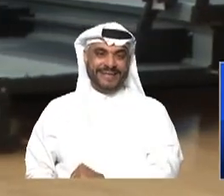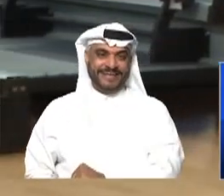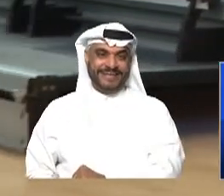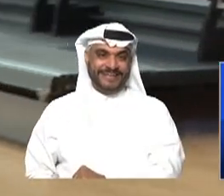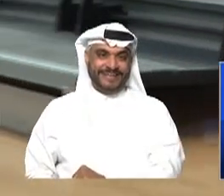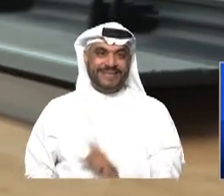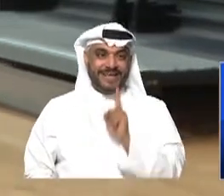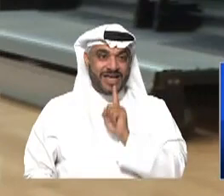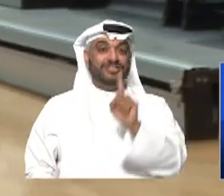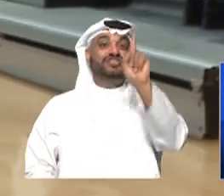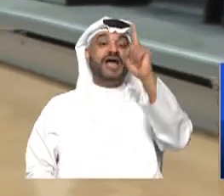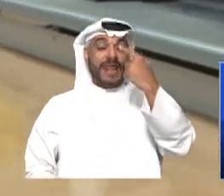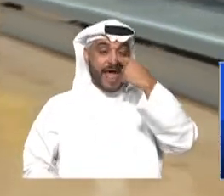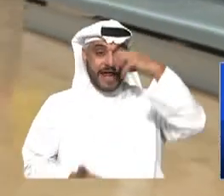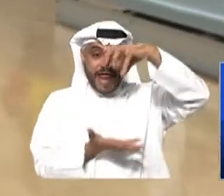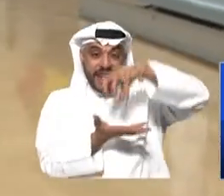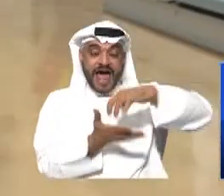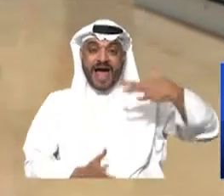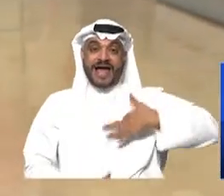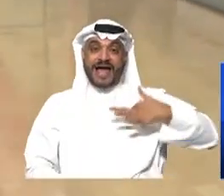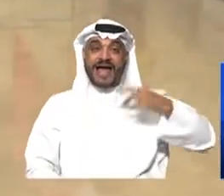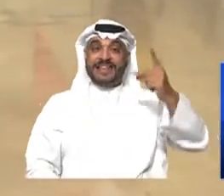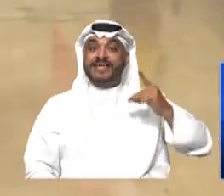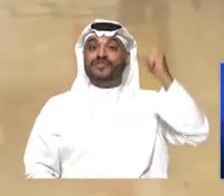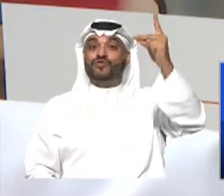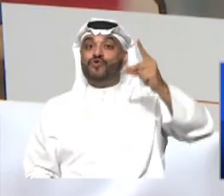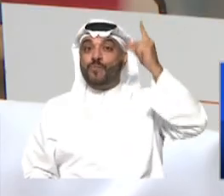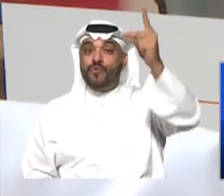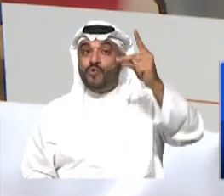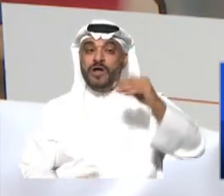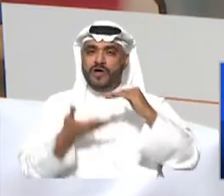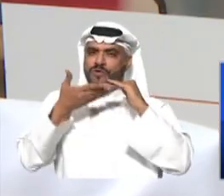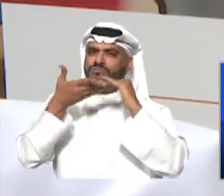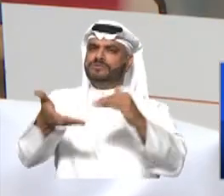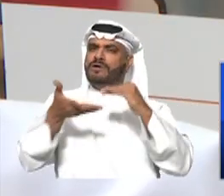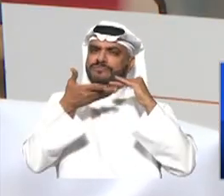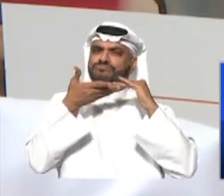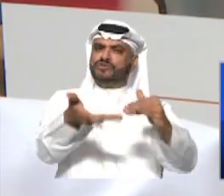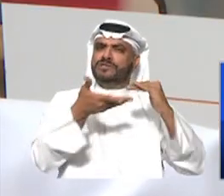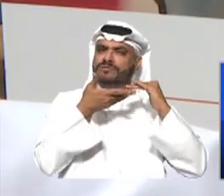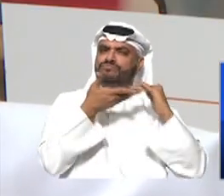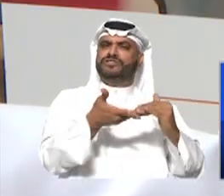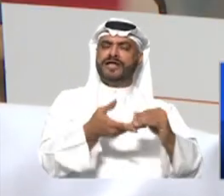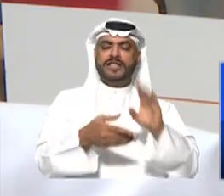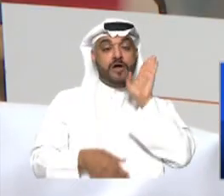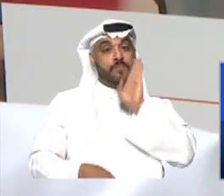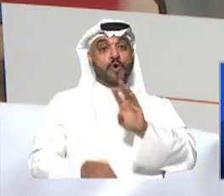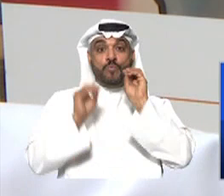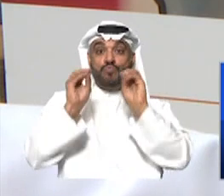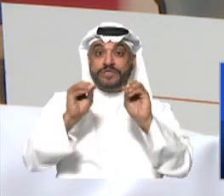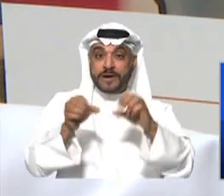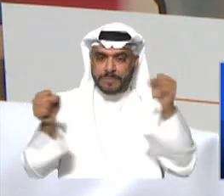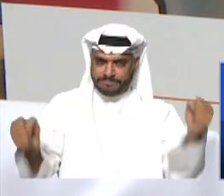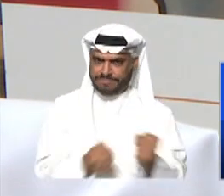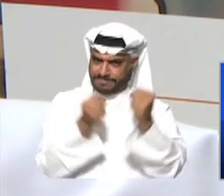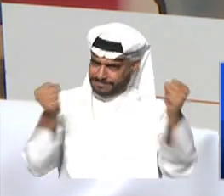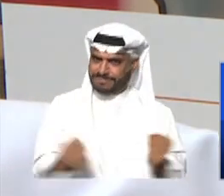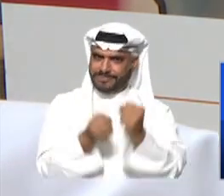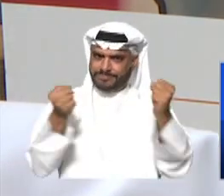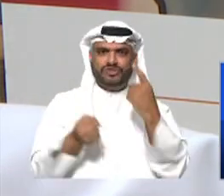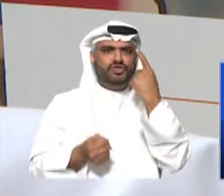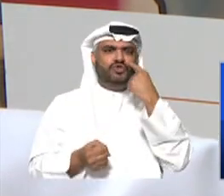نادي الطموح دائما يقدم همم تسهيلات لعمل هذه اللقاءات